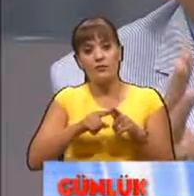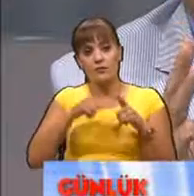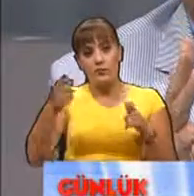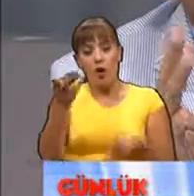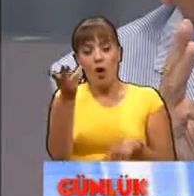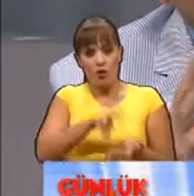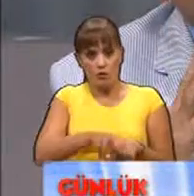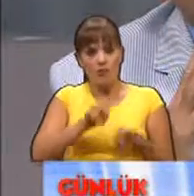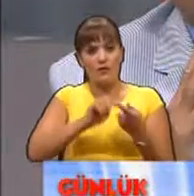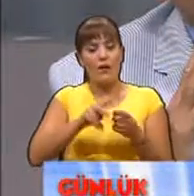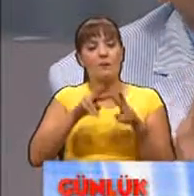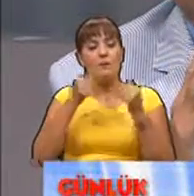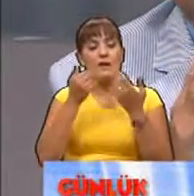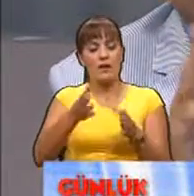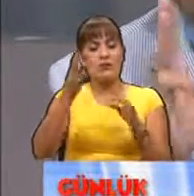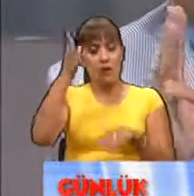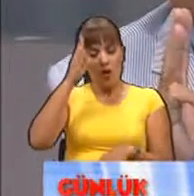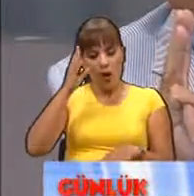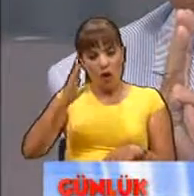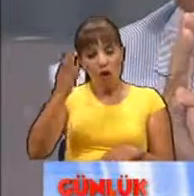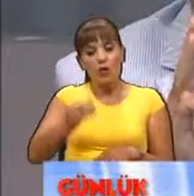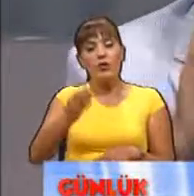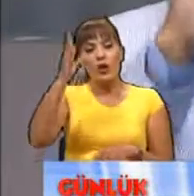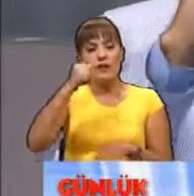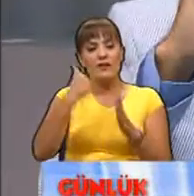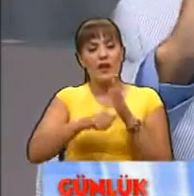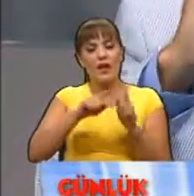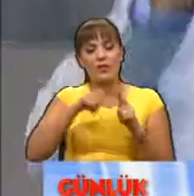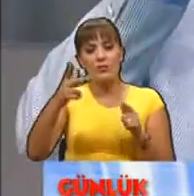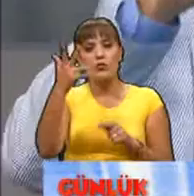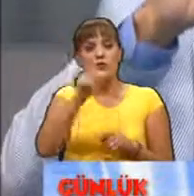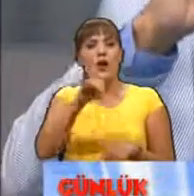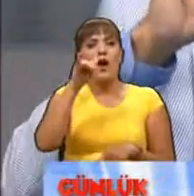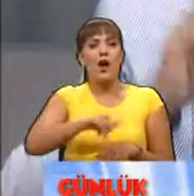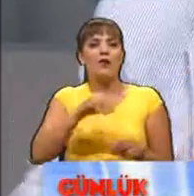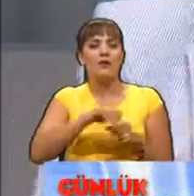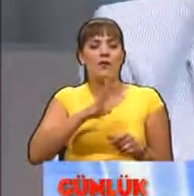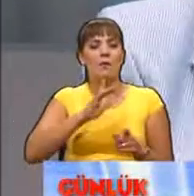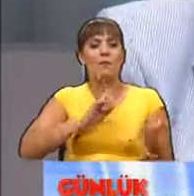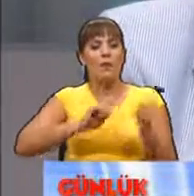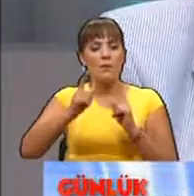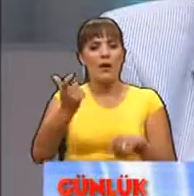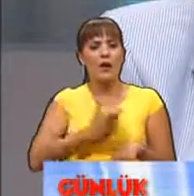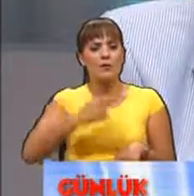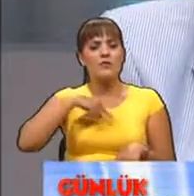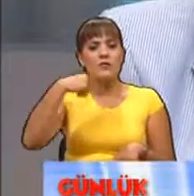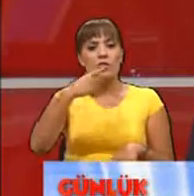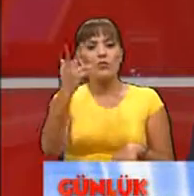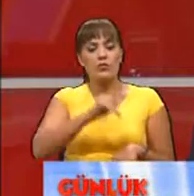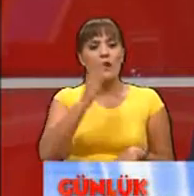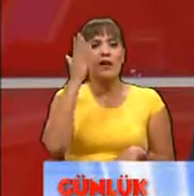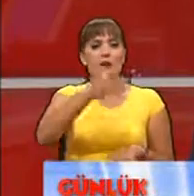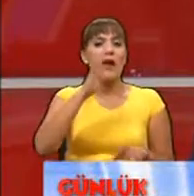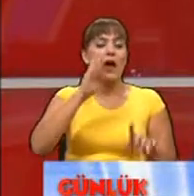itibaren, ölüm ve mirasçı olduğunu öğrendiği tarihten itibaren 3 aylık hak düşürücüsü. Ya, mahkemeye de kanun bize diyor ki o 3 ayda